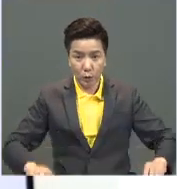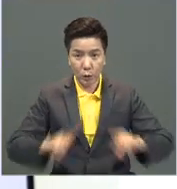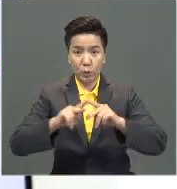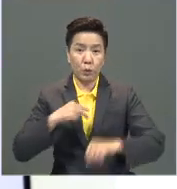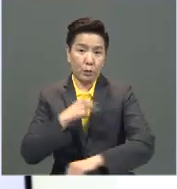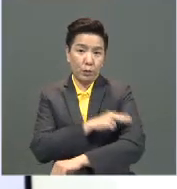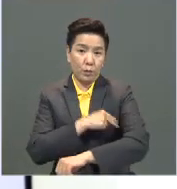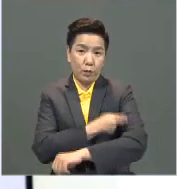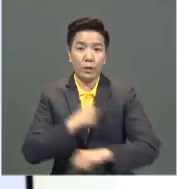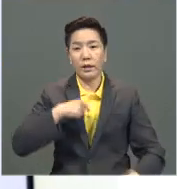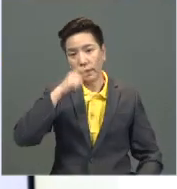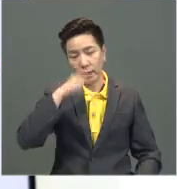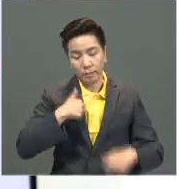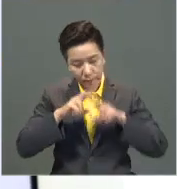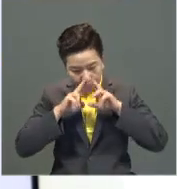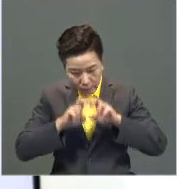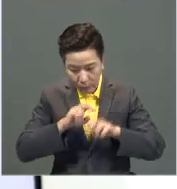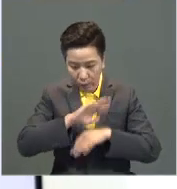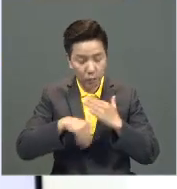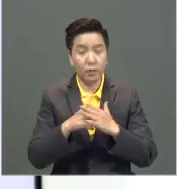เหตุการณ์ในลัษณะในลักษณะดังกล่าวขึ้นอีกนะครับทั้งนี้ก็จะให้ความร่วมมือกับกระทรวงสาธารณสุข2ไทยในการสอบสวนโรคอย่างเต็มที่